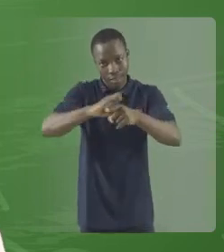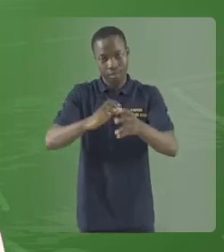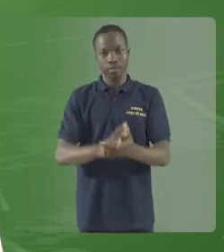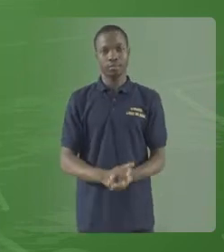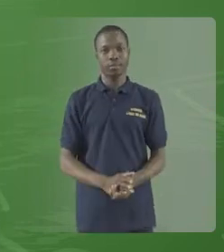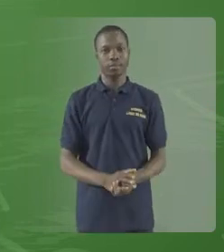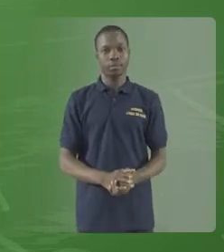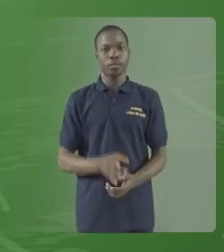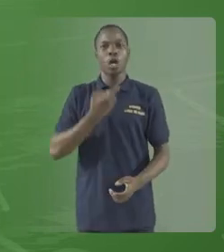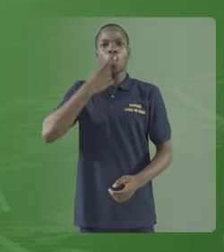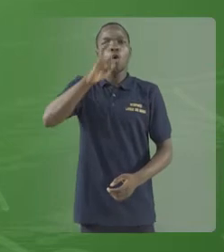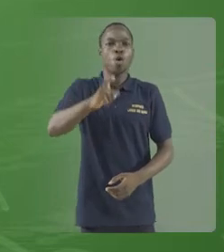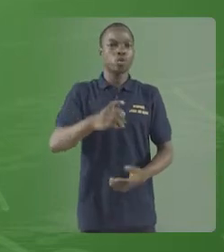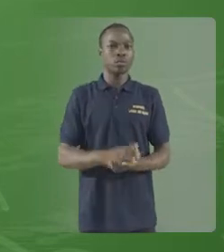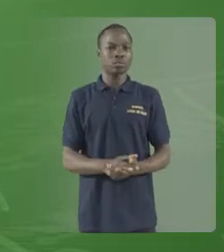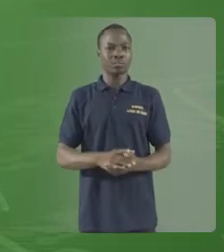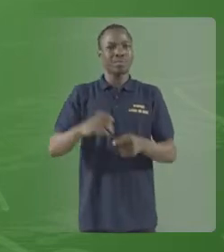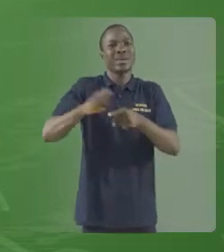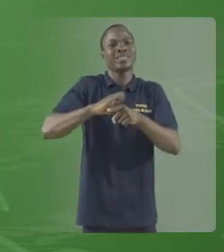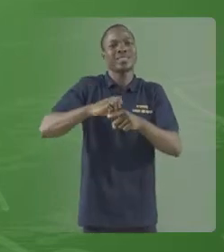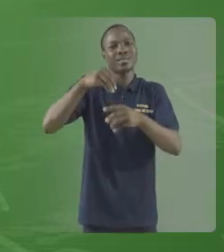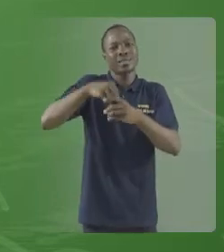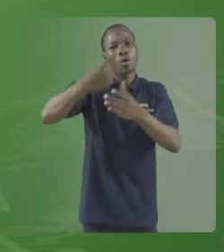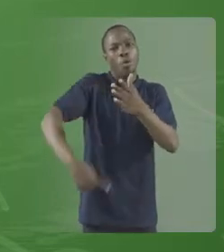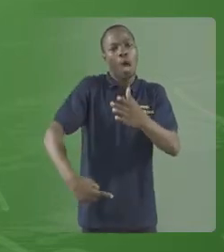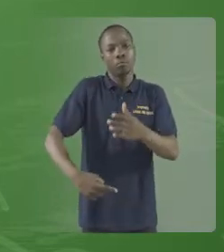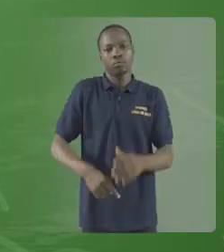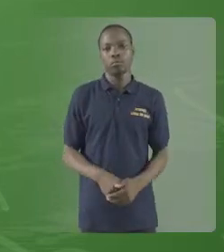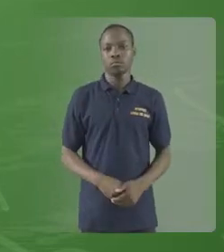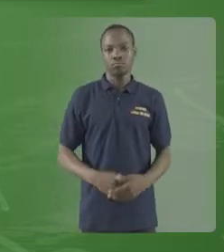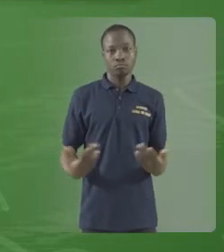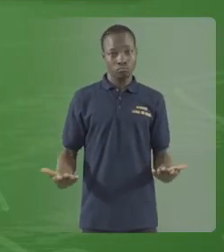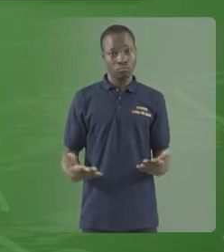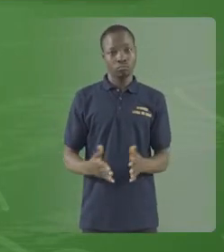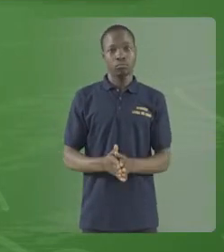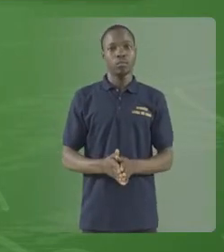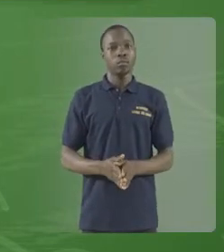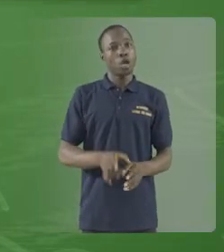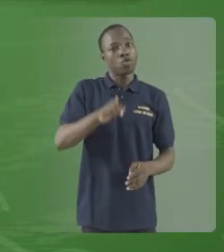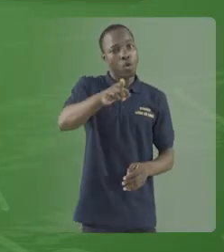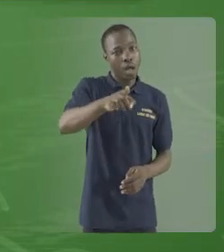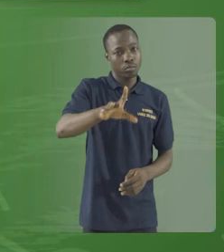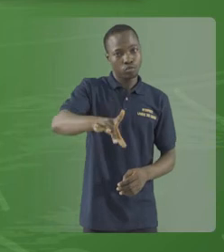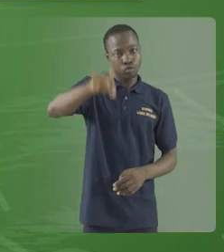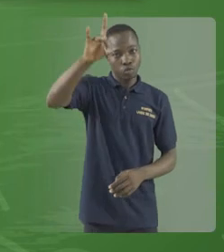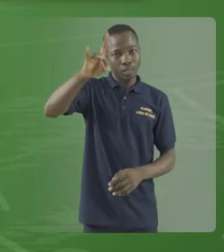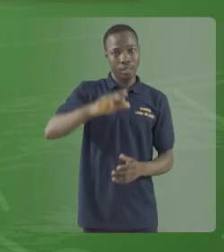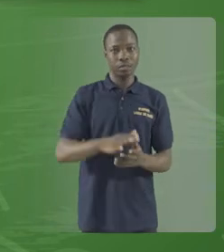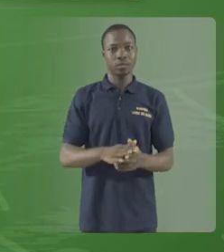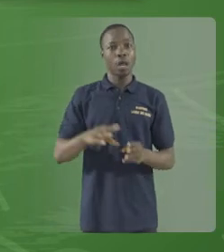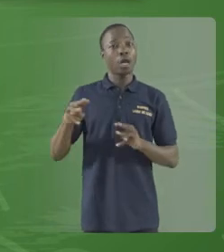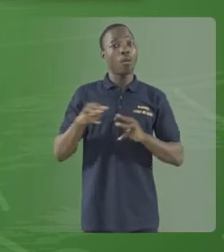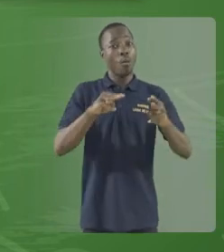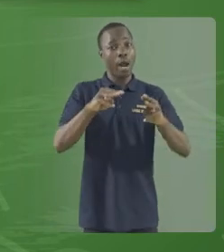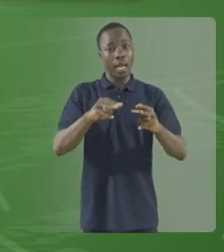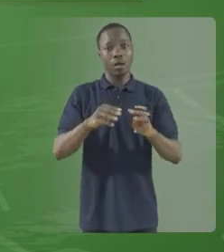La consigne, je la rappelle, on vous a demandé de relever les moyens